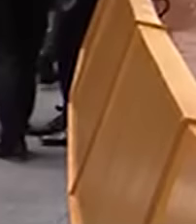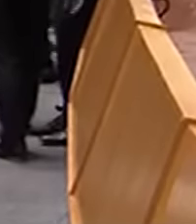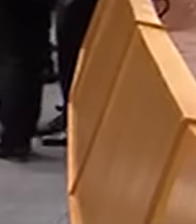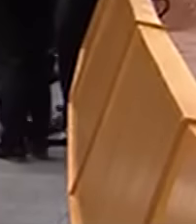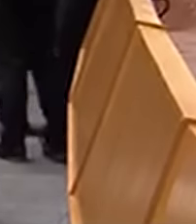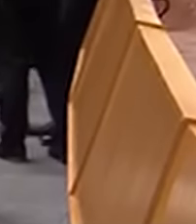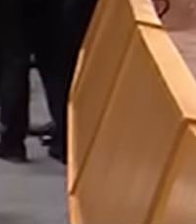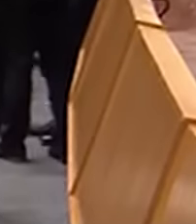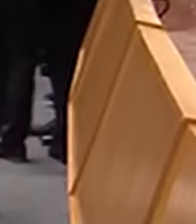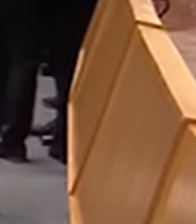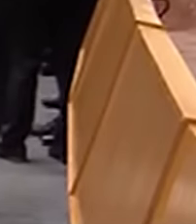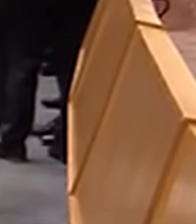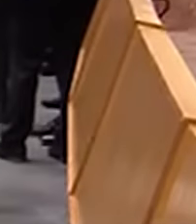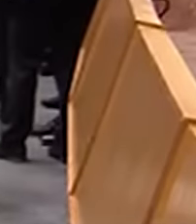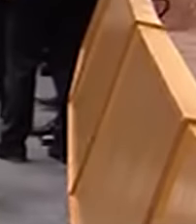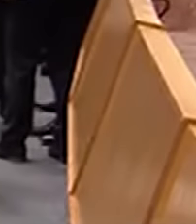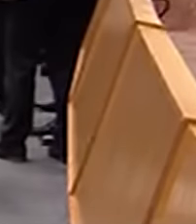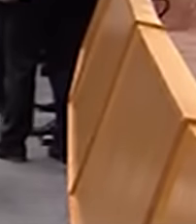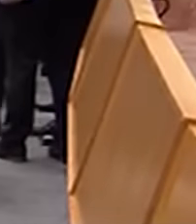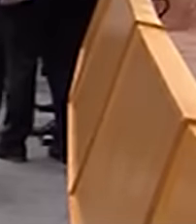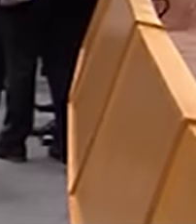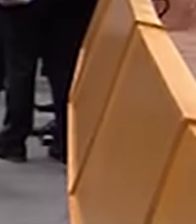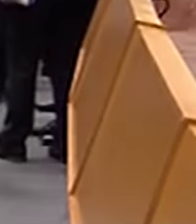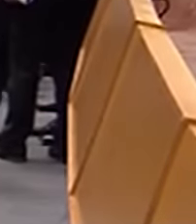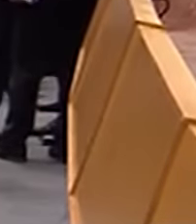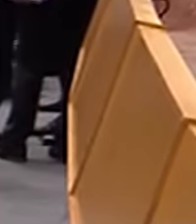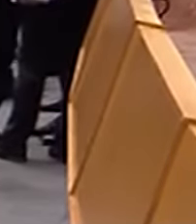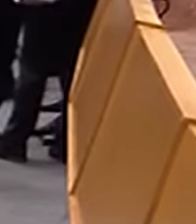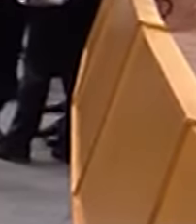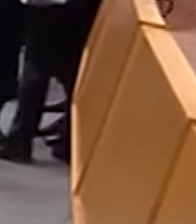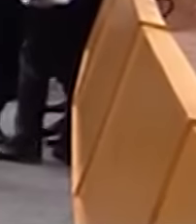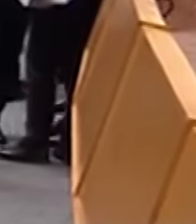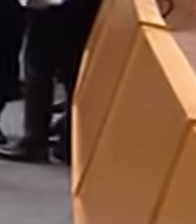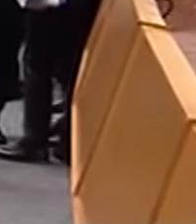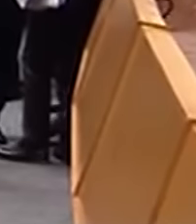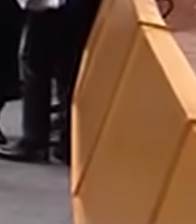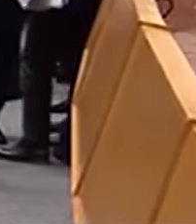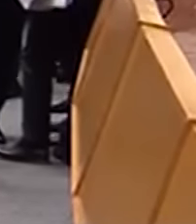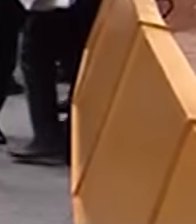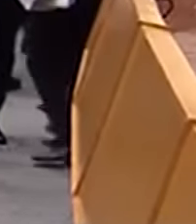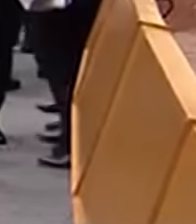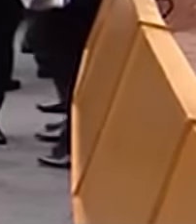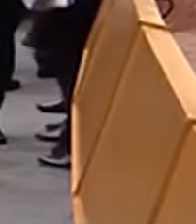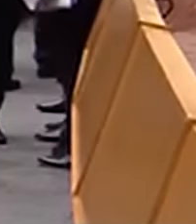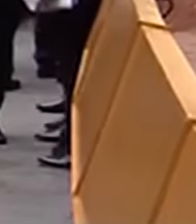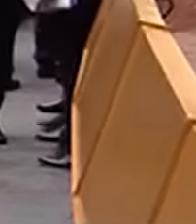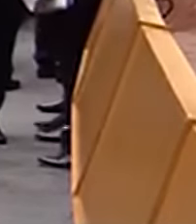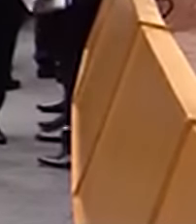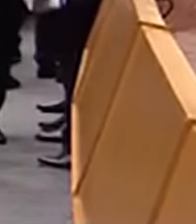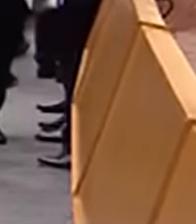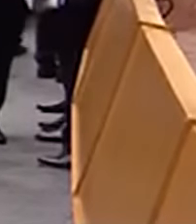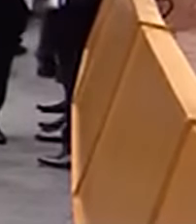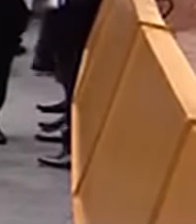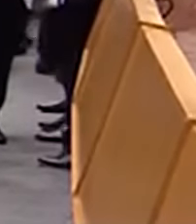นะคะได้มีการแถลงนโยบายหลัก12ด้านค่ะก็เป็นไปตามวิสัยทัศน์ในการขับเคลื่อนประเทศของรัฐบ